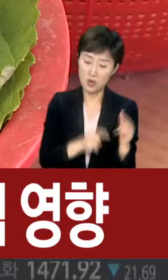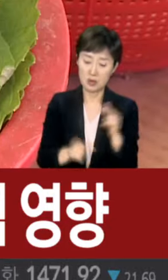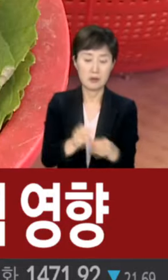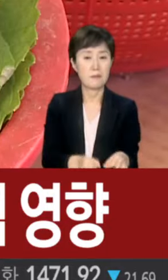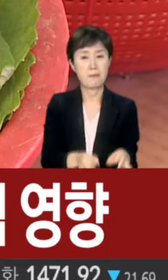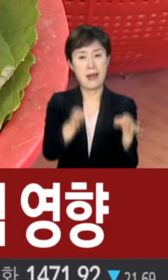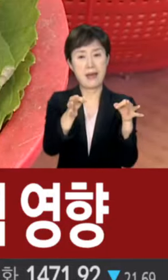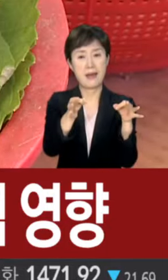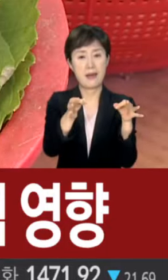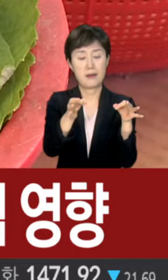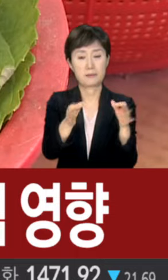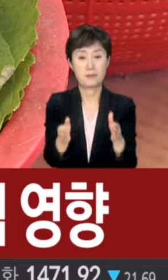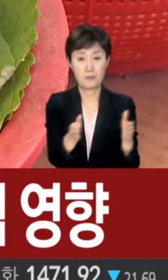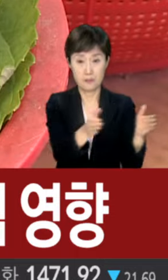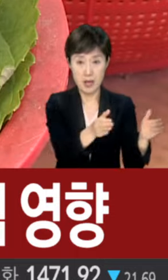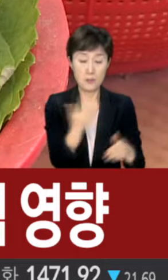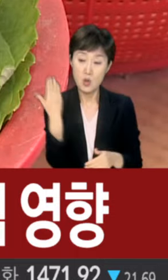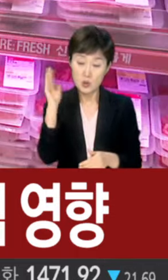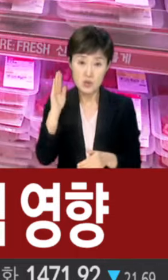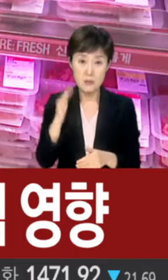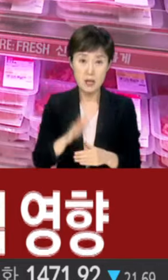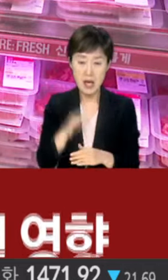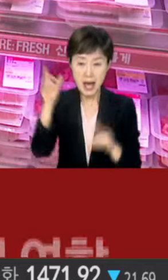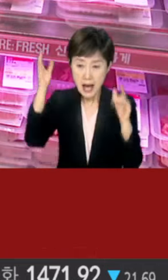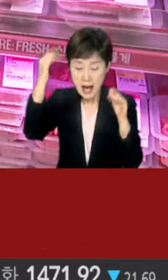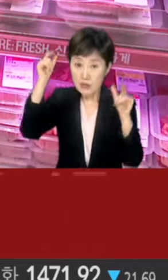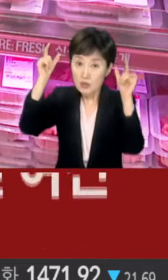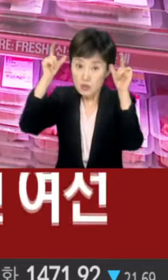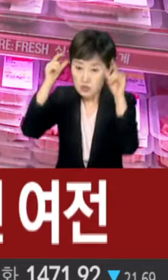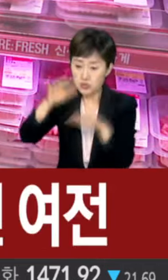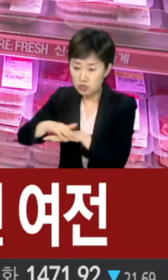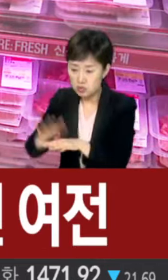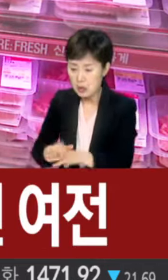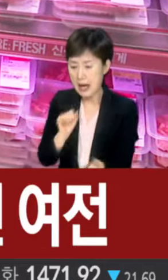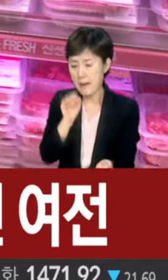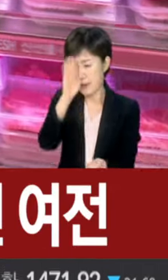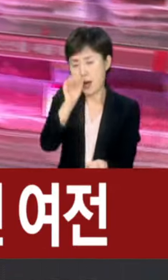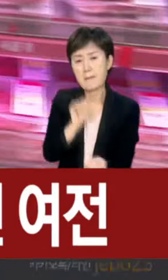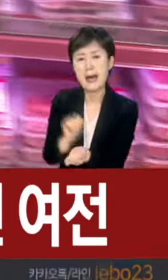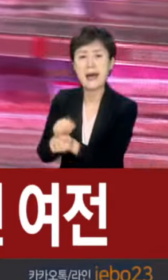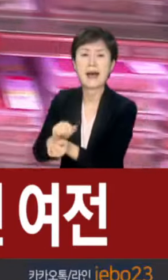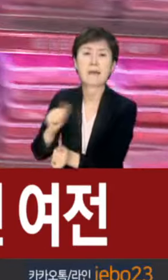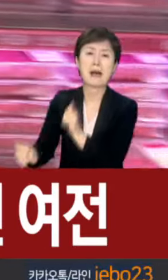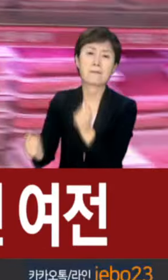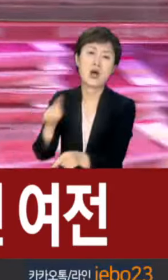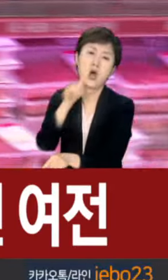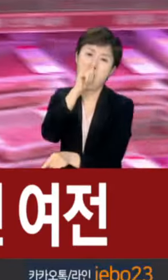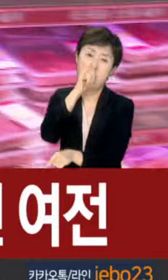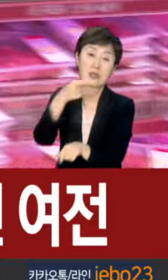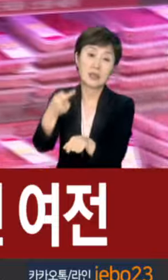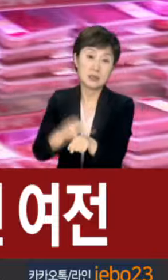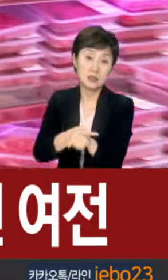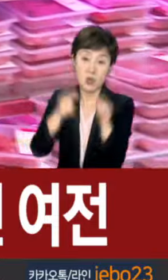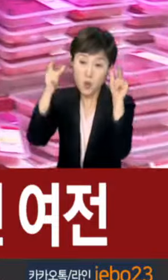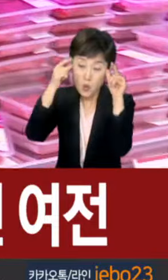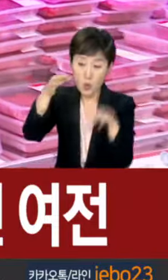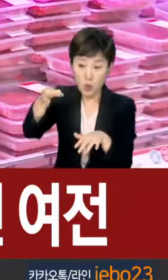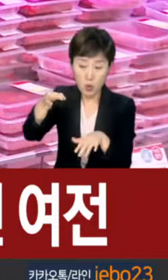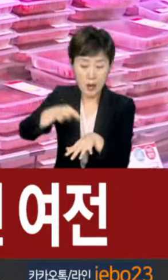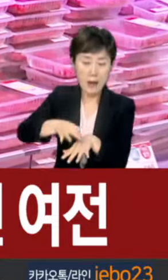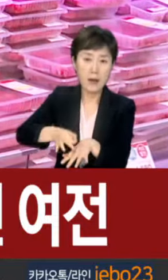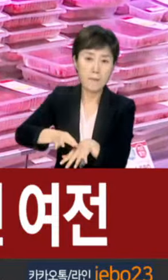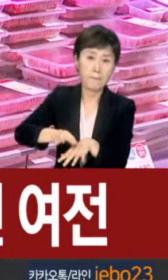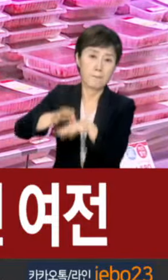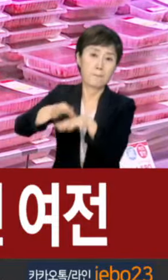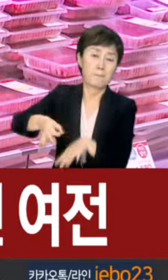모습을 보였습니다. 게다가 최근 안성 한우농장 등에서 가축 전염병이 발생하며 축산물 가격 급등 가능성도